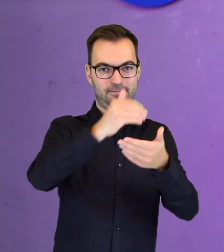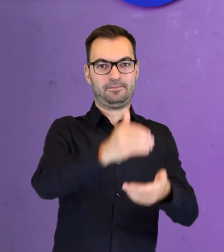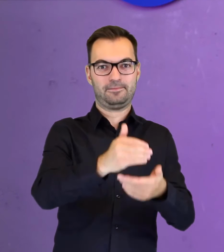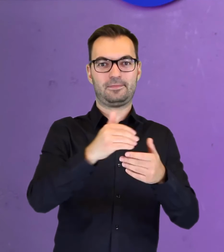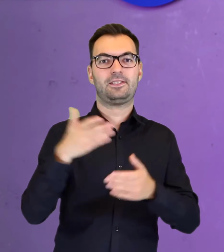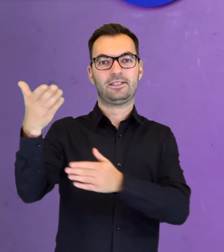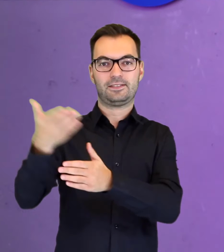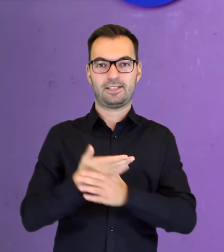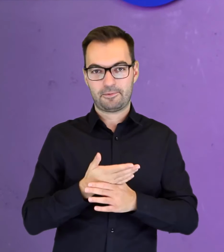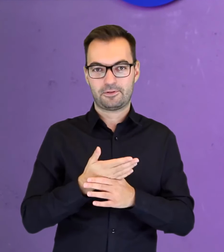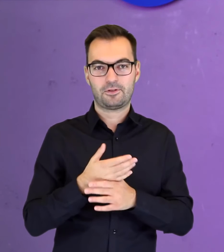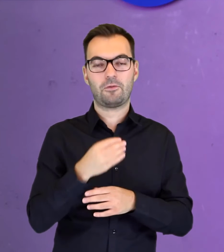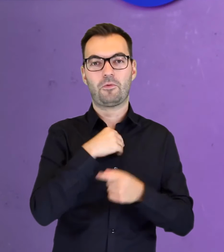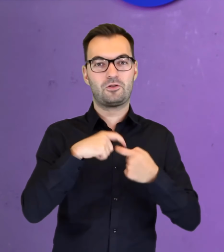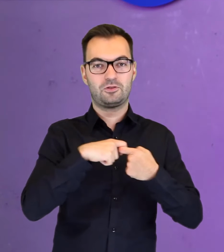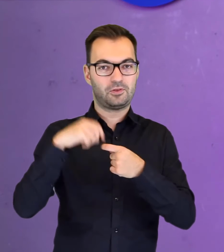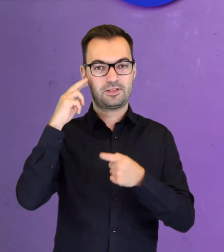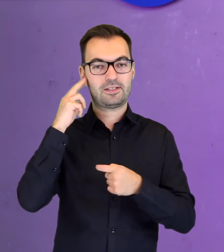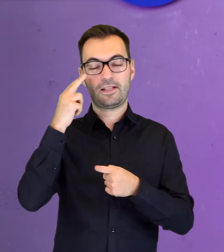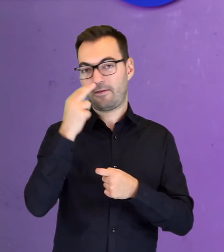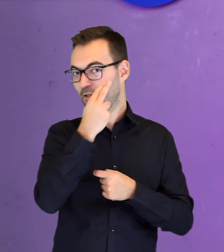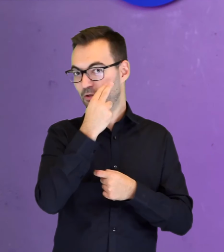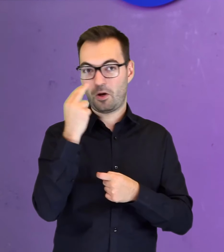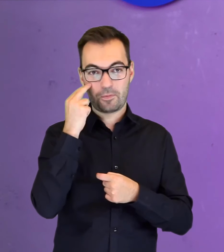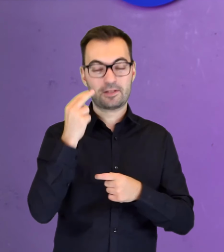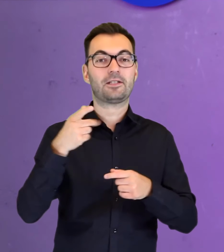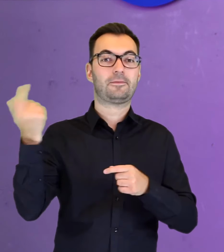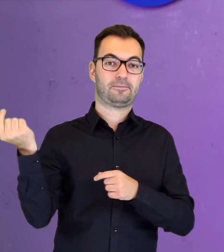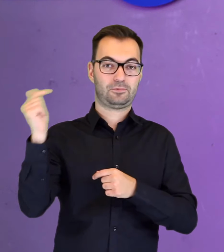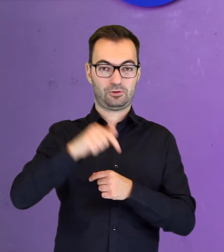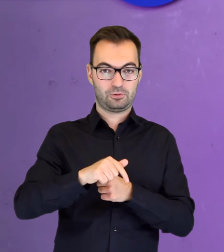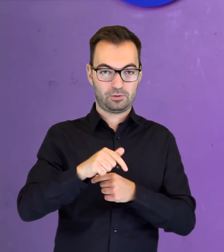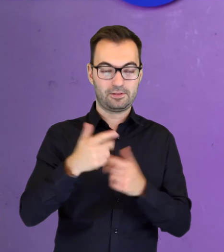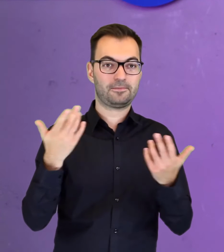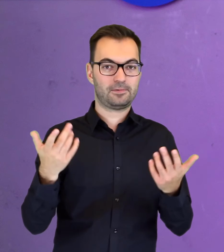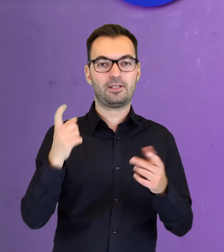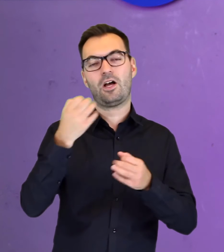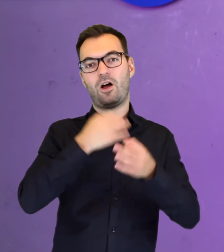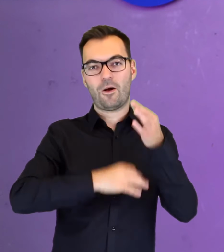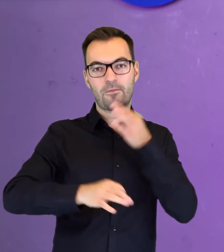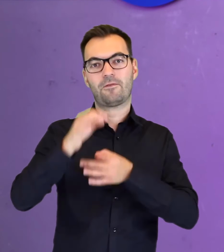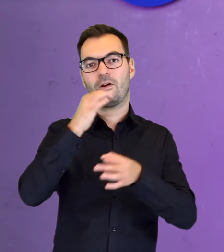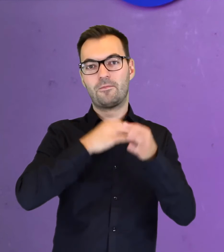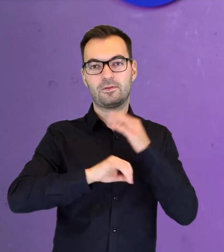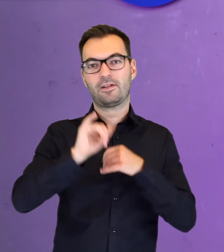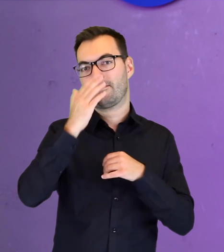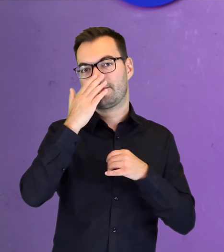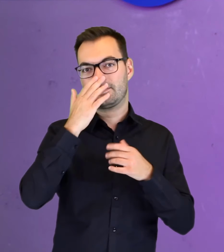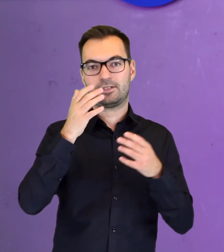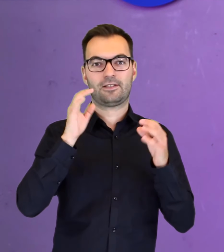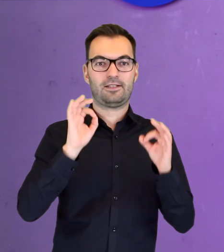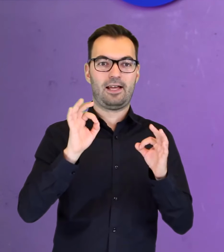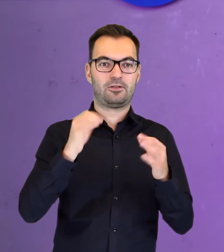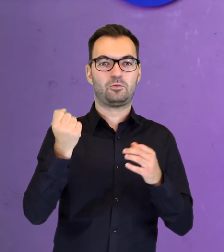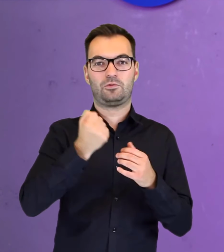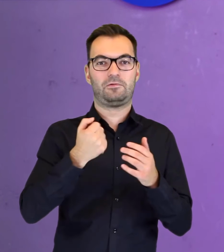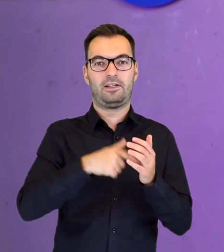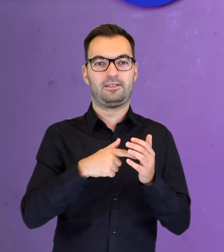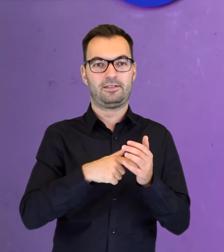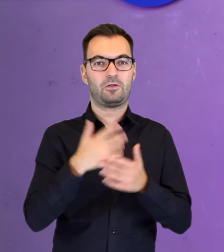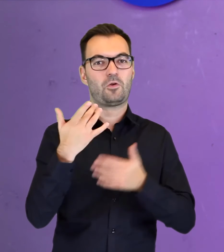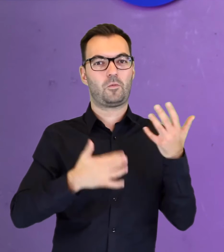pierwszego kompa zaprosiliśmy osoby z Polskiego Związku Niewidomych która przyszła na do nas i w ogóle